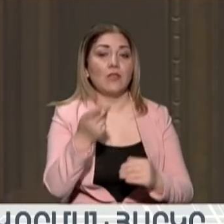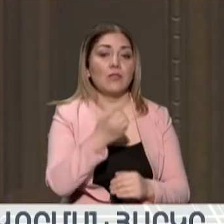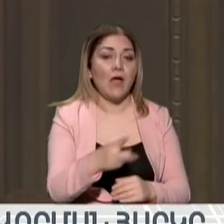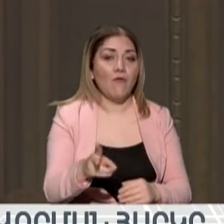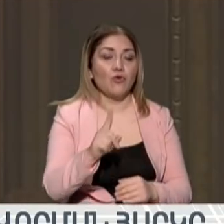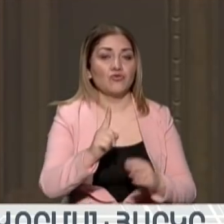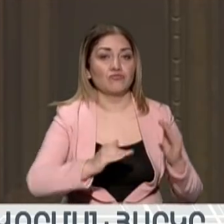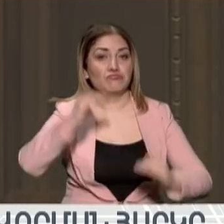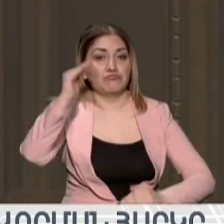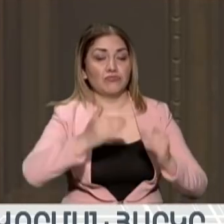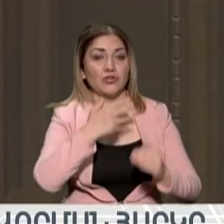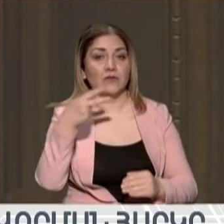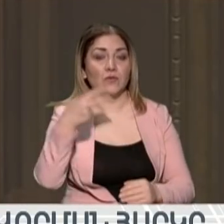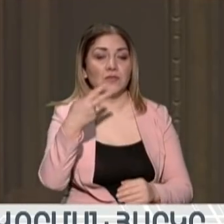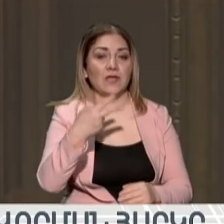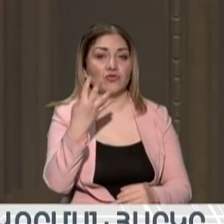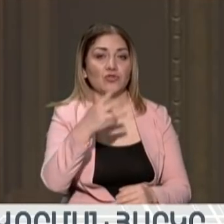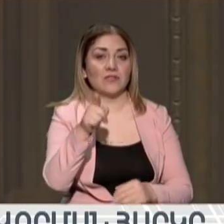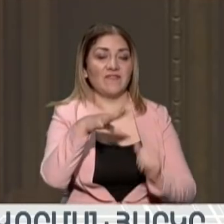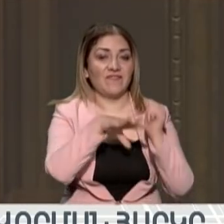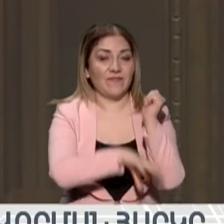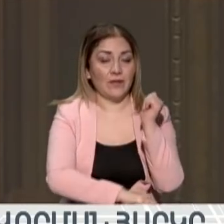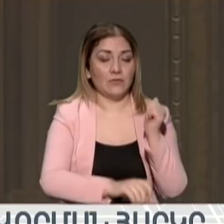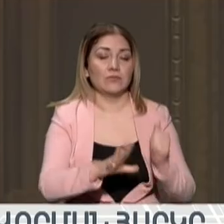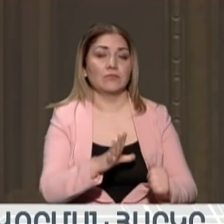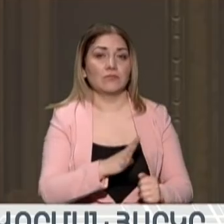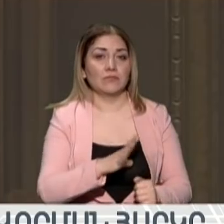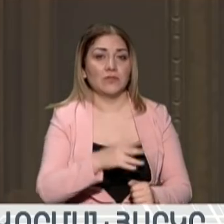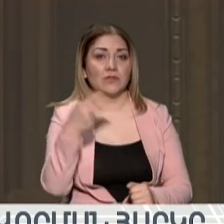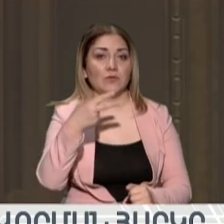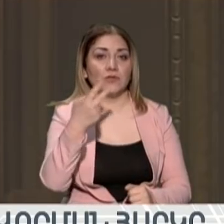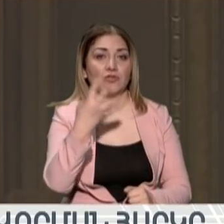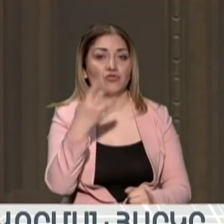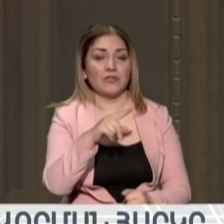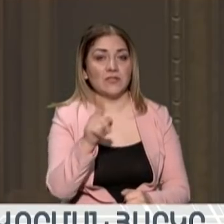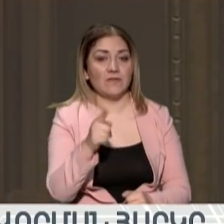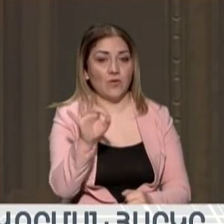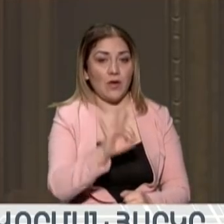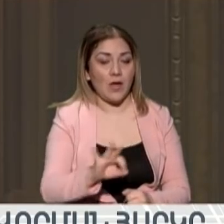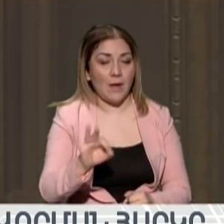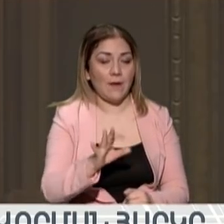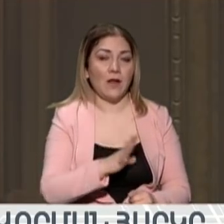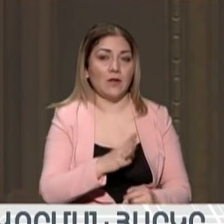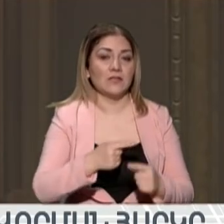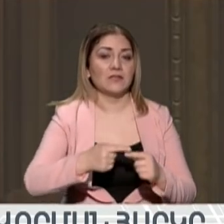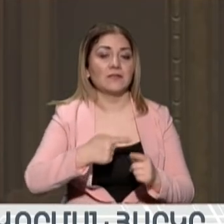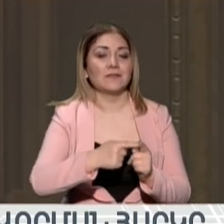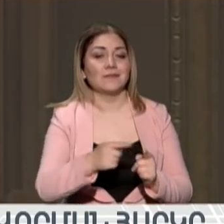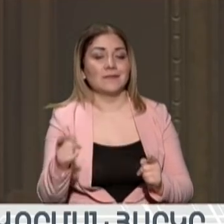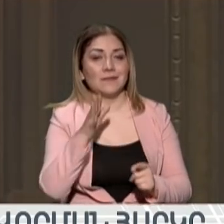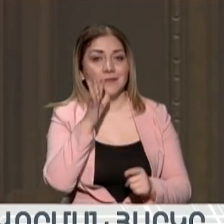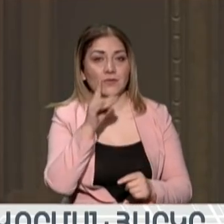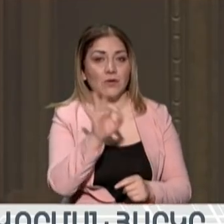մինչև 2024 թվականի ավարտը, միգուցե անհրաժեշտություն լինի 2024 թվականի համար նույնպես, ինչպես դրան նախորդող